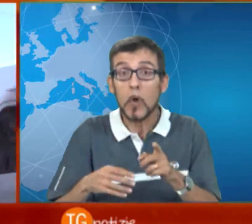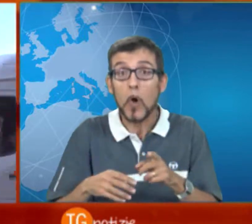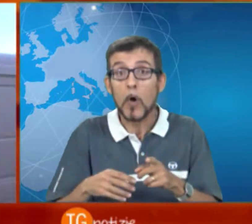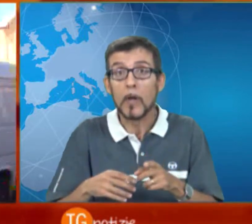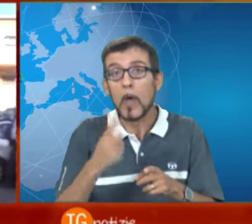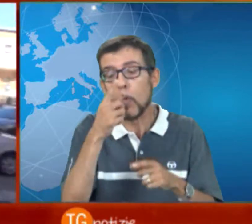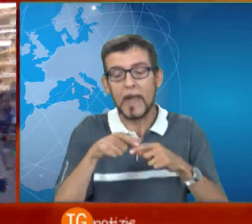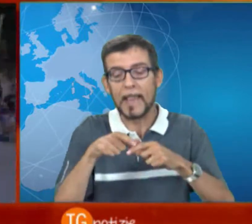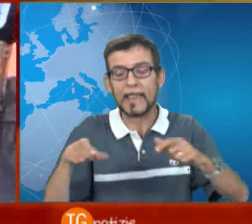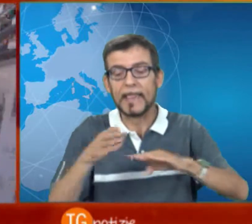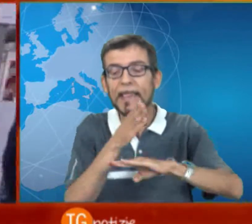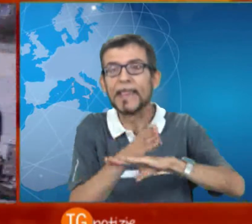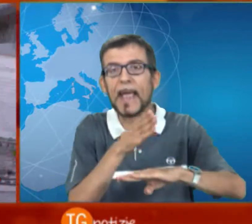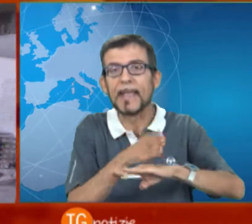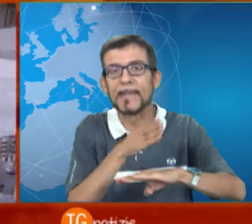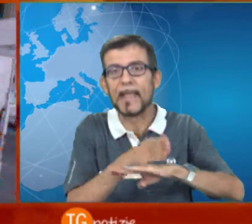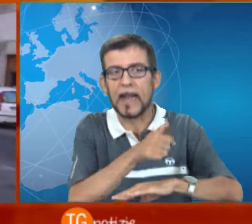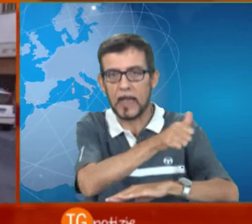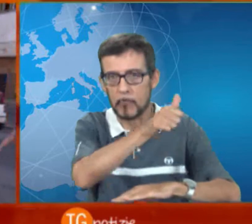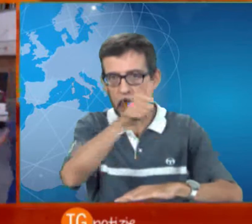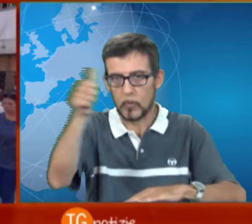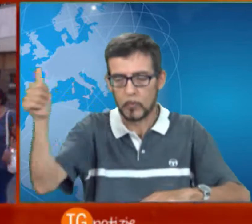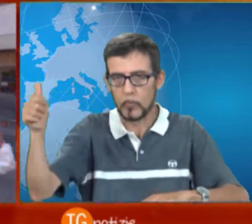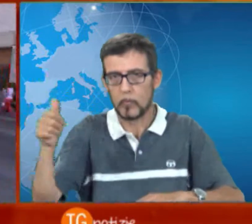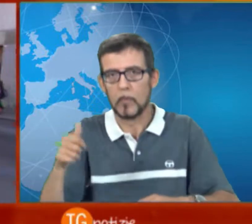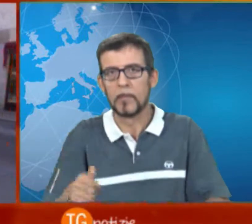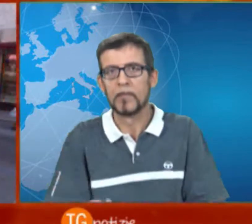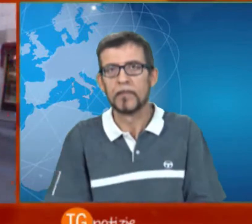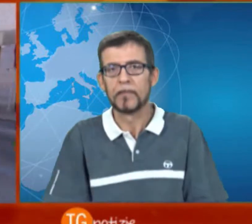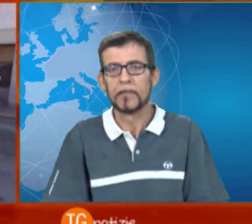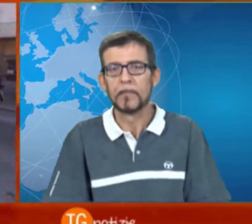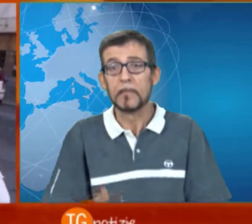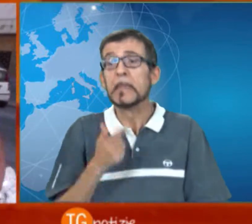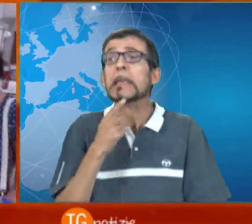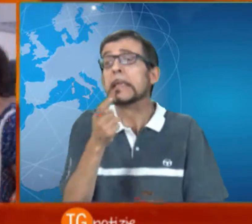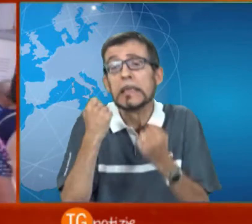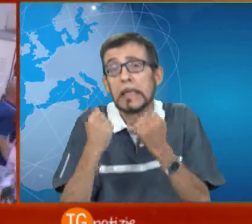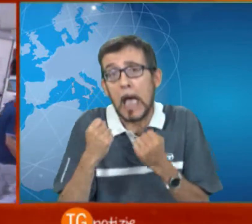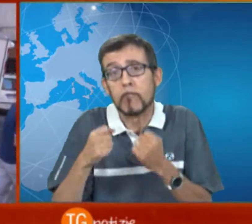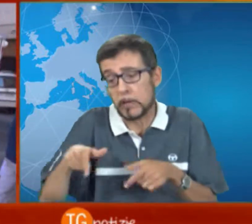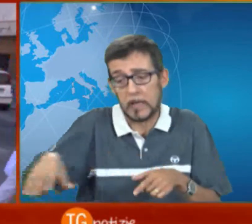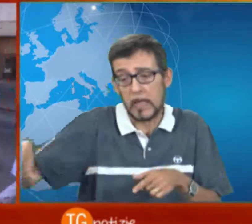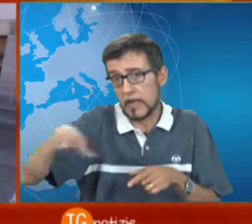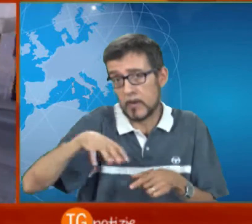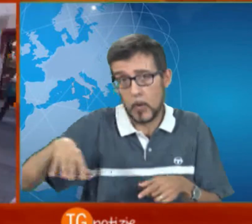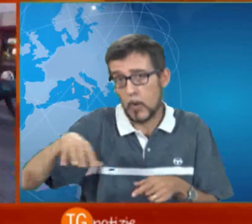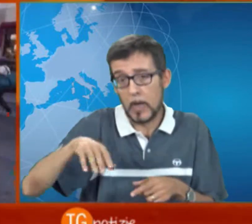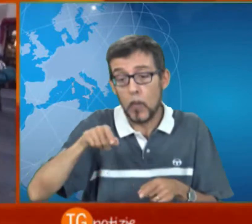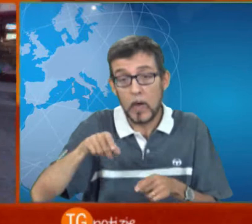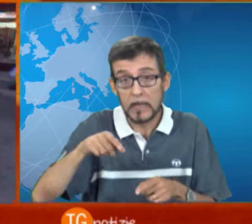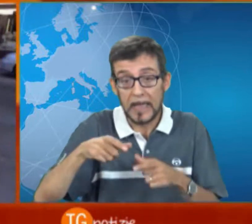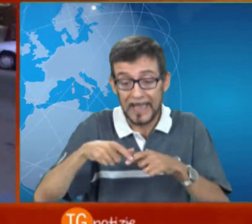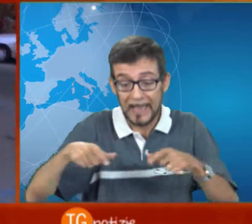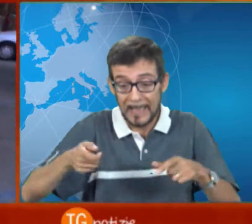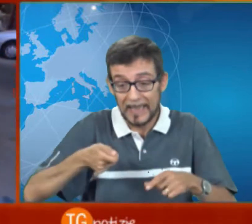Intanto funziona con una tessera. Una tessera che ritengo abbiano i residenti della zona. Con questa